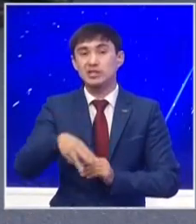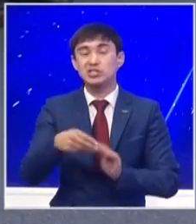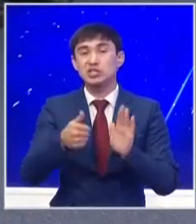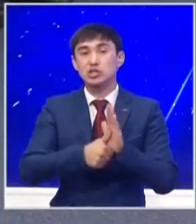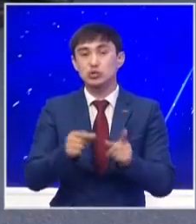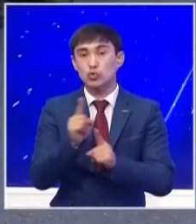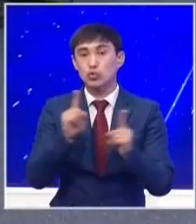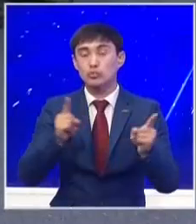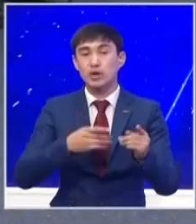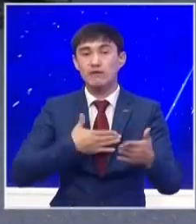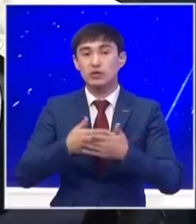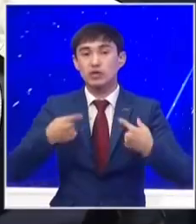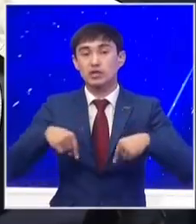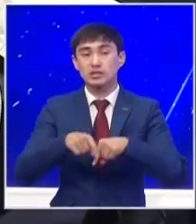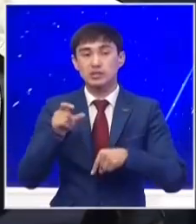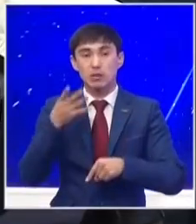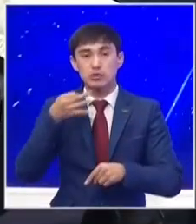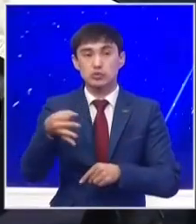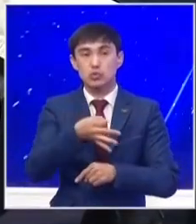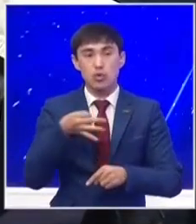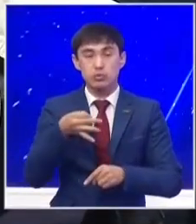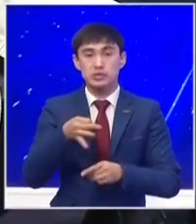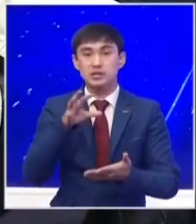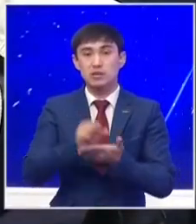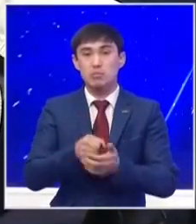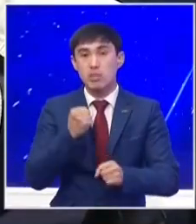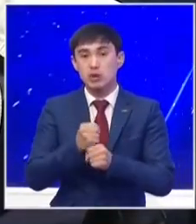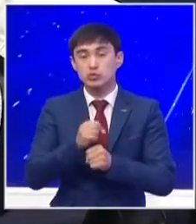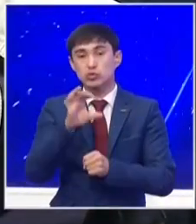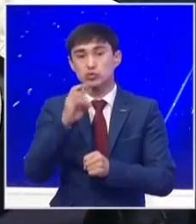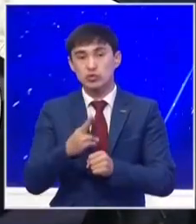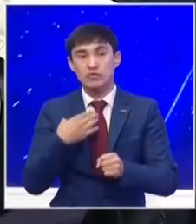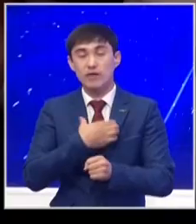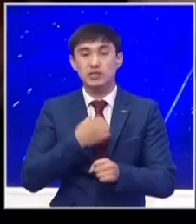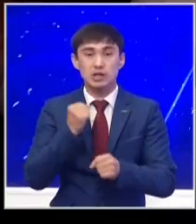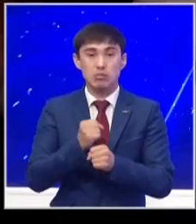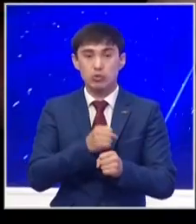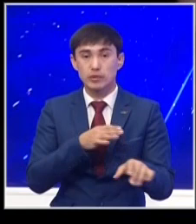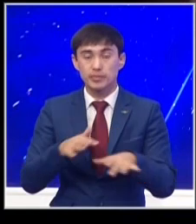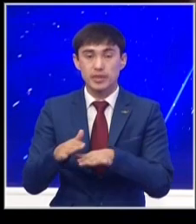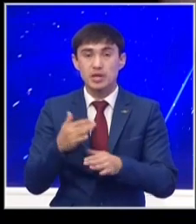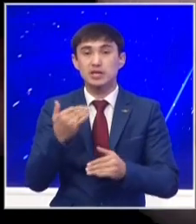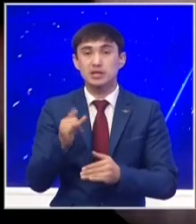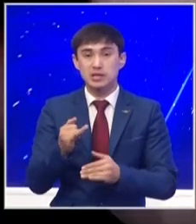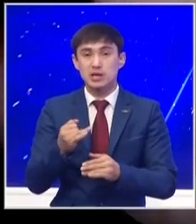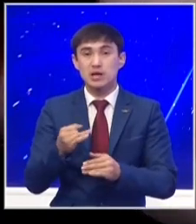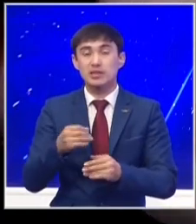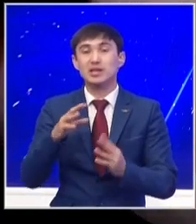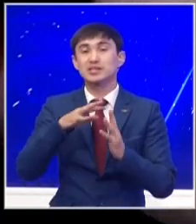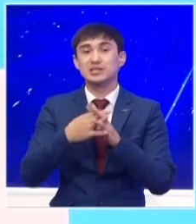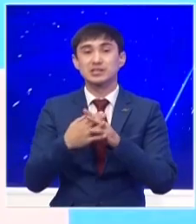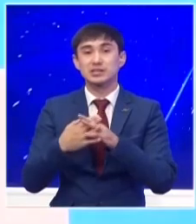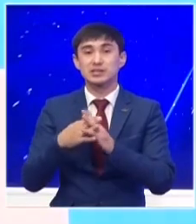36 крупных волонтерских организаций Алматинской области занимаются социально важной работой, в том числе на сельском